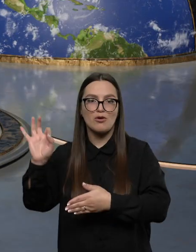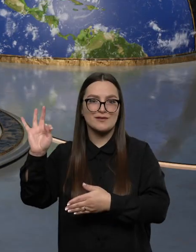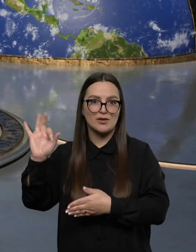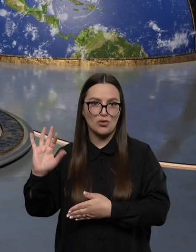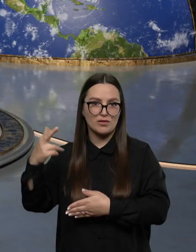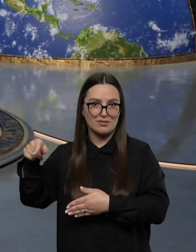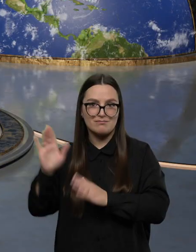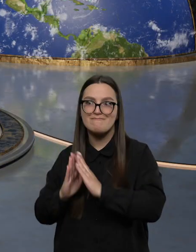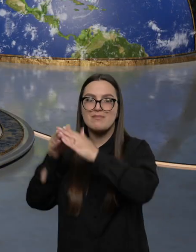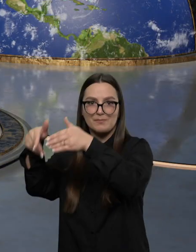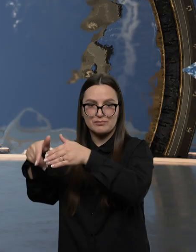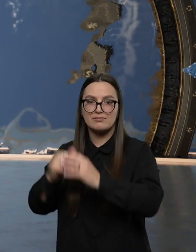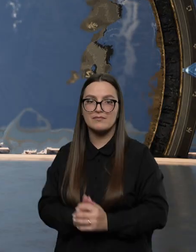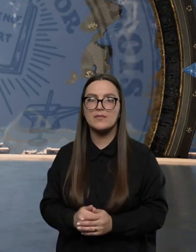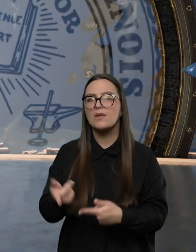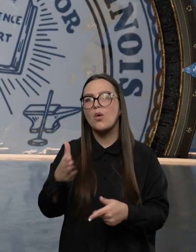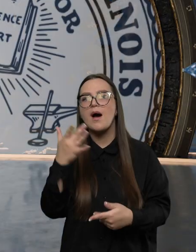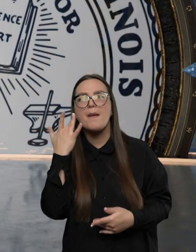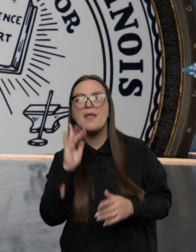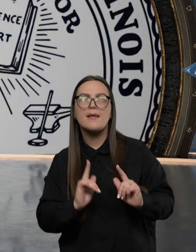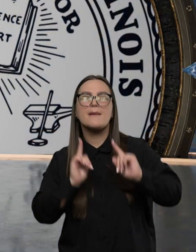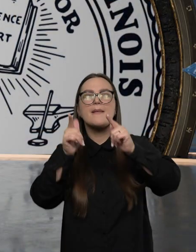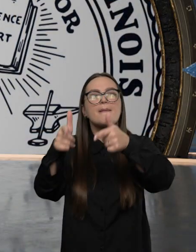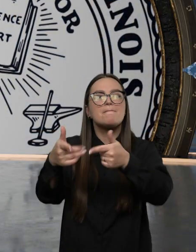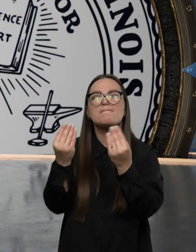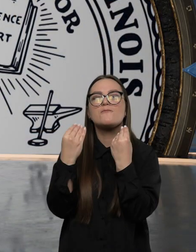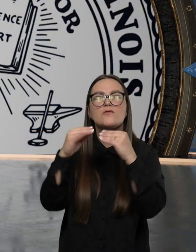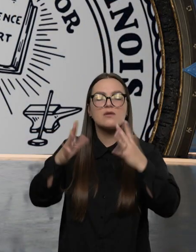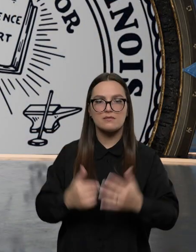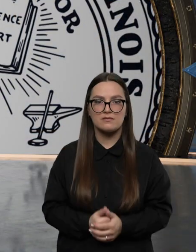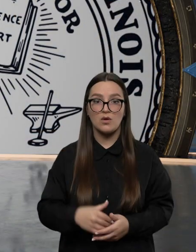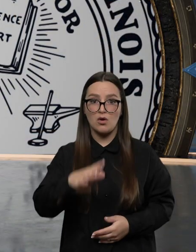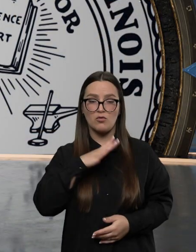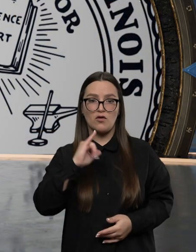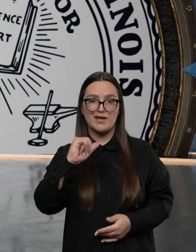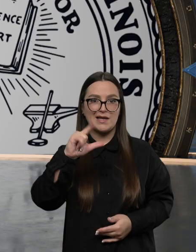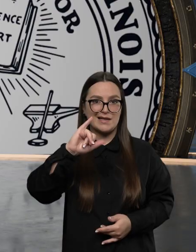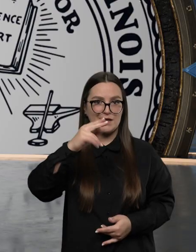ką Paulikas studijavo Amerikoje? Tai jis baigė Ilinojaus universitetą.